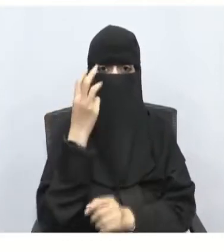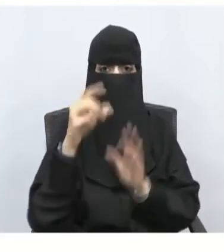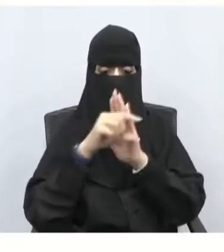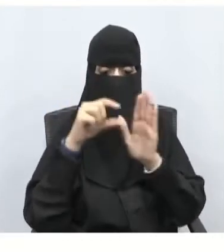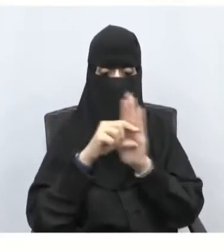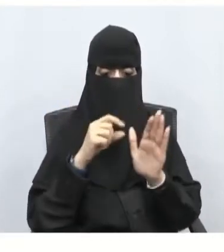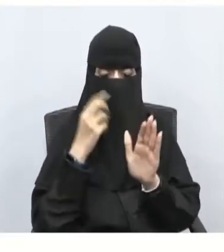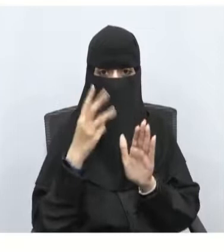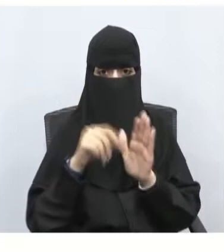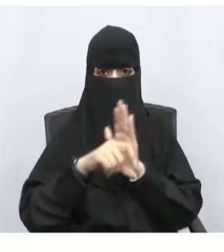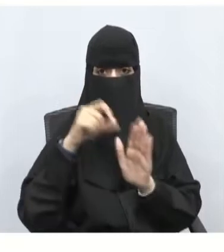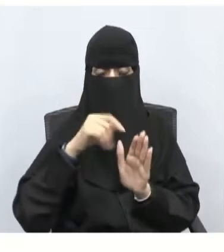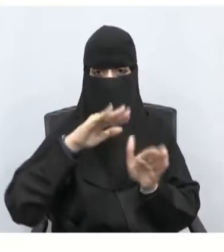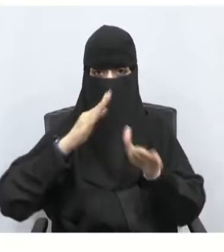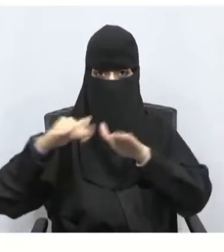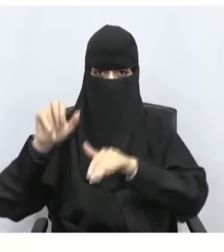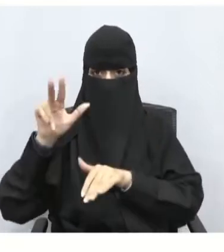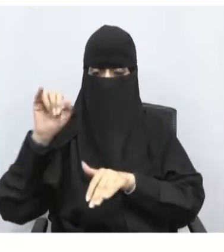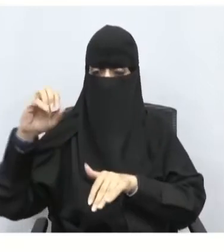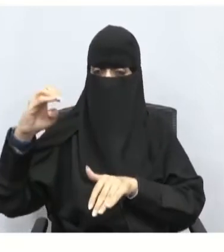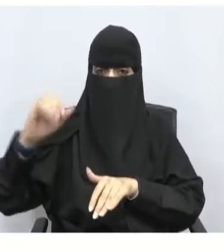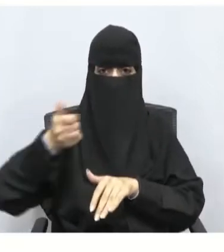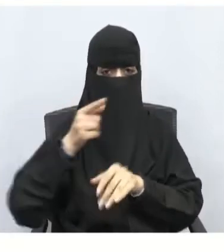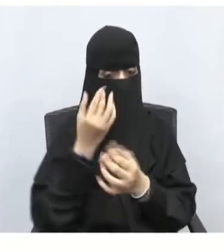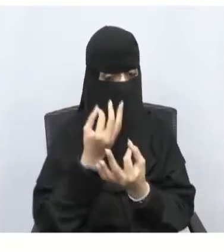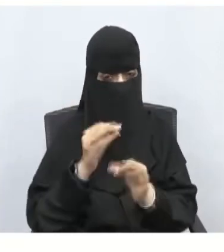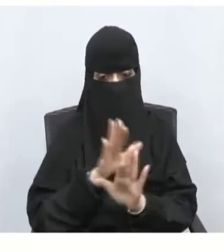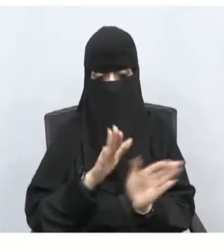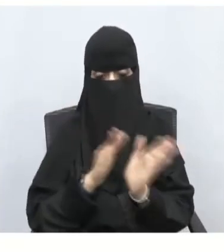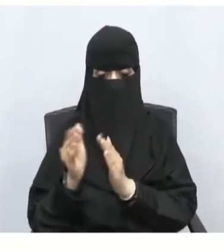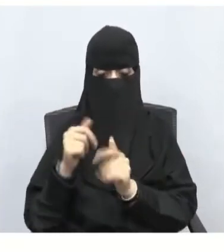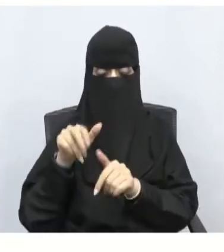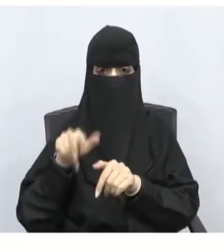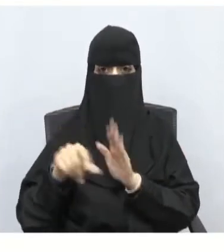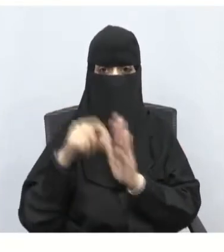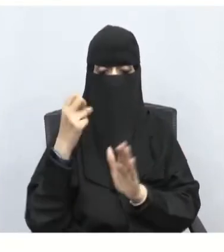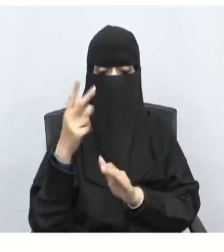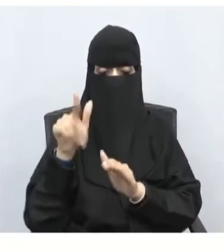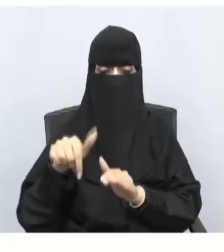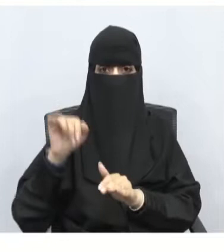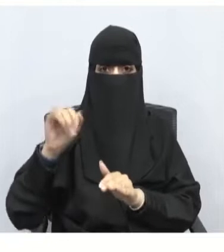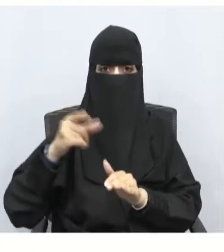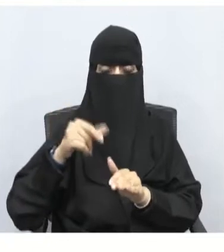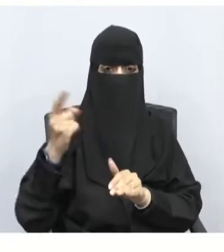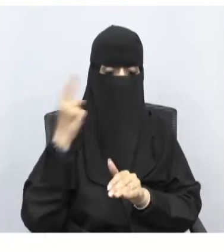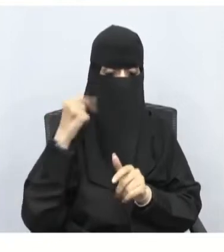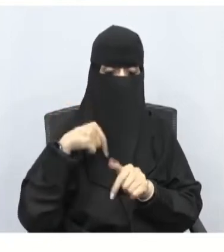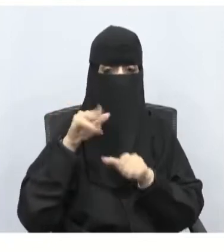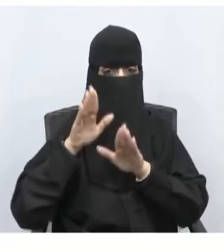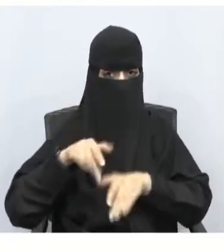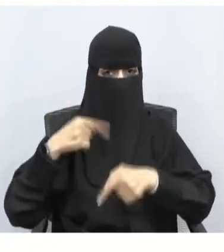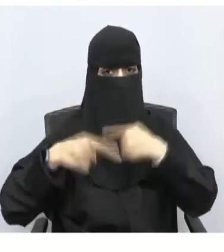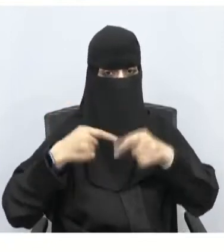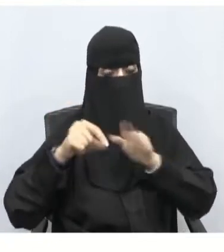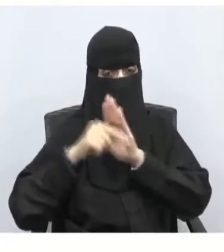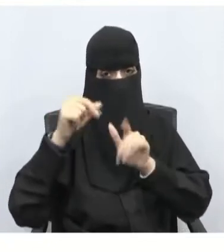دروس، الدرس الأول الموجات وانتهينا منه بالكامل، أما الدرس الثاني فهو موجات الصوت ولا زلنا في